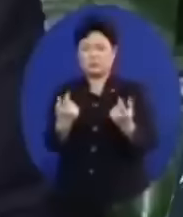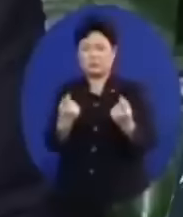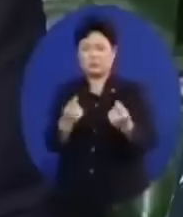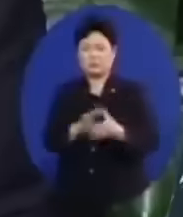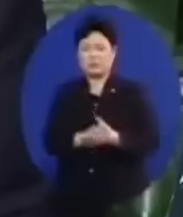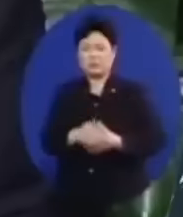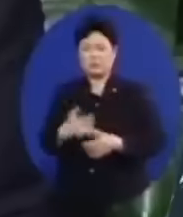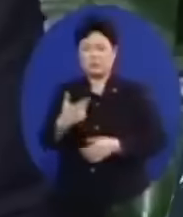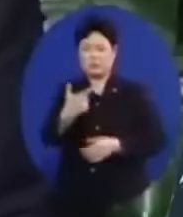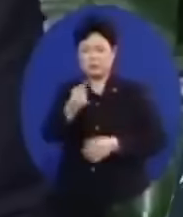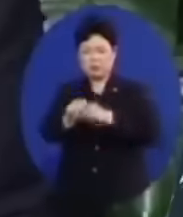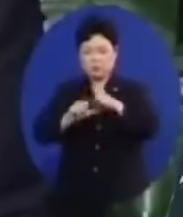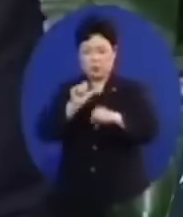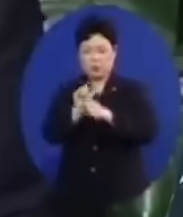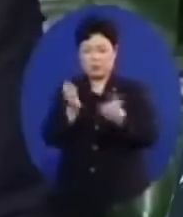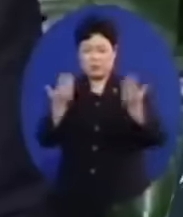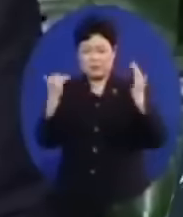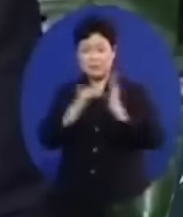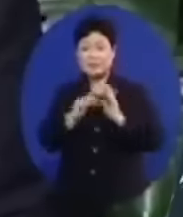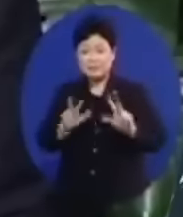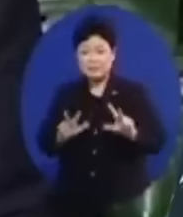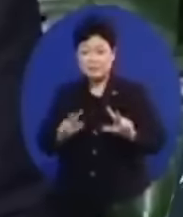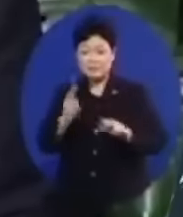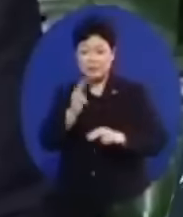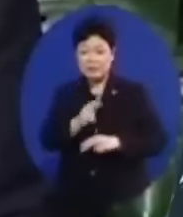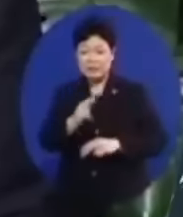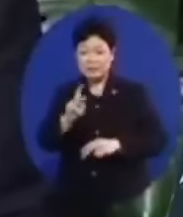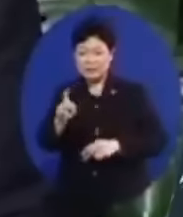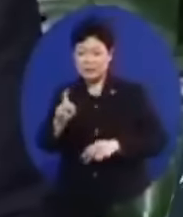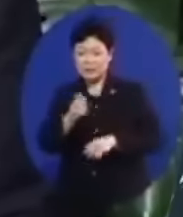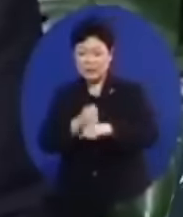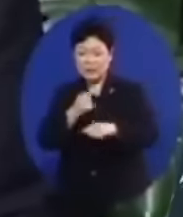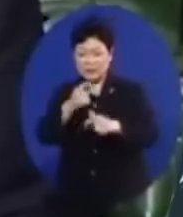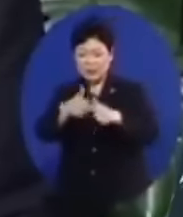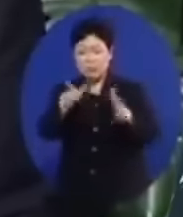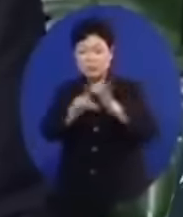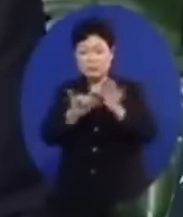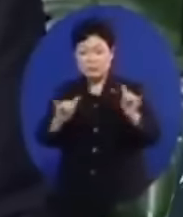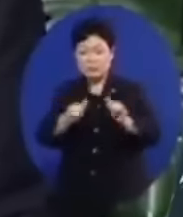그런데 65년이 지난 오늘날에 우리 한국에 예수 믿는 사람이